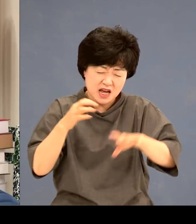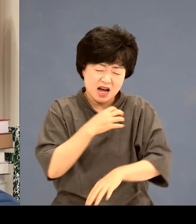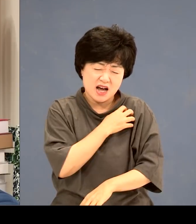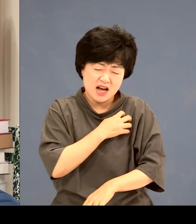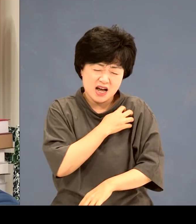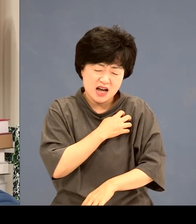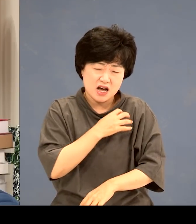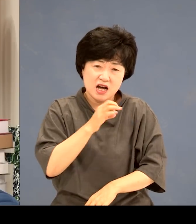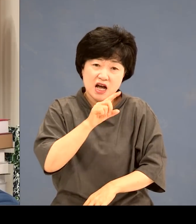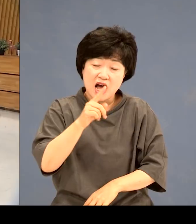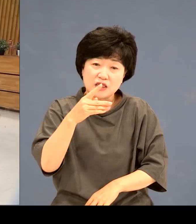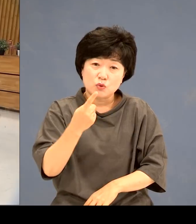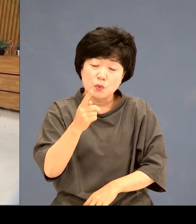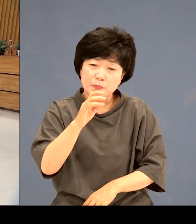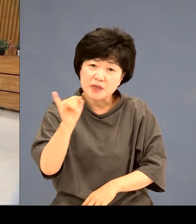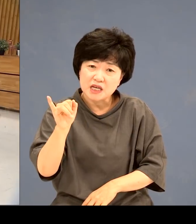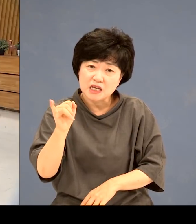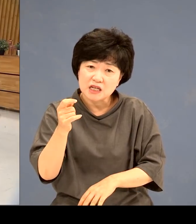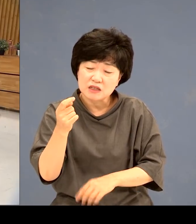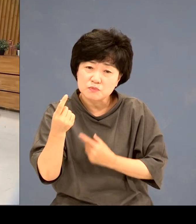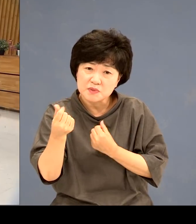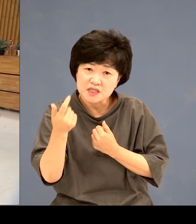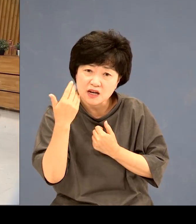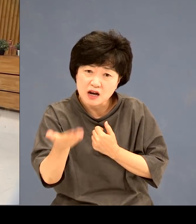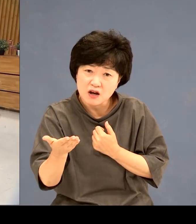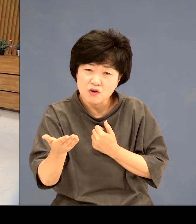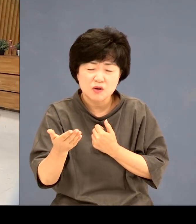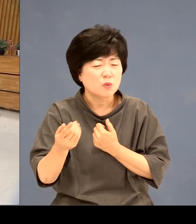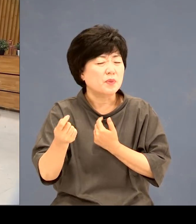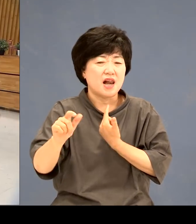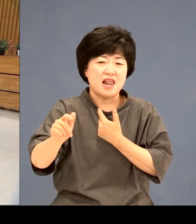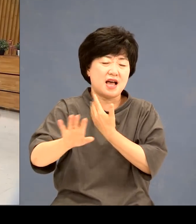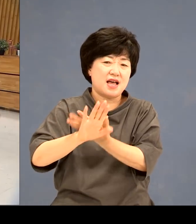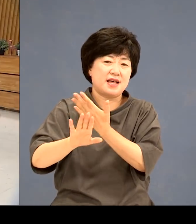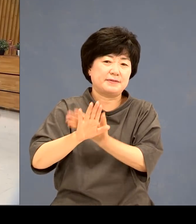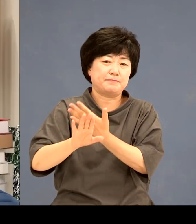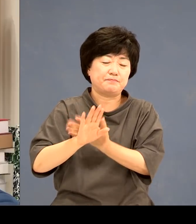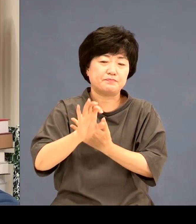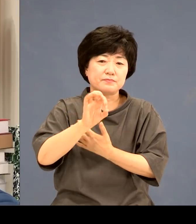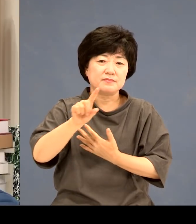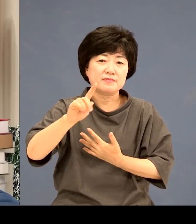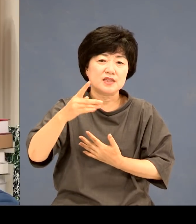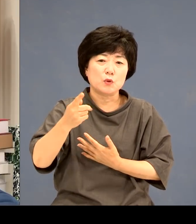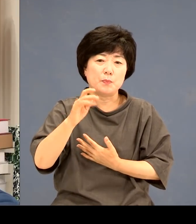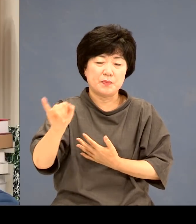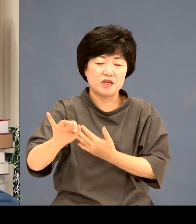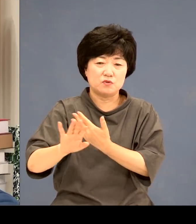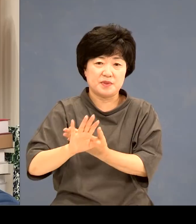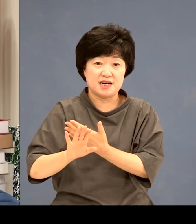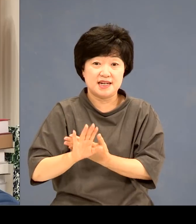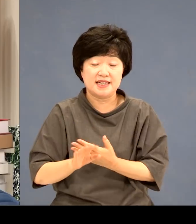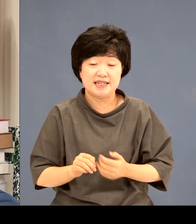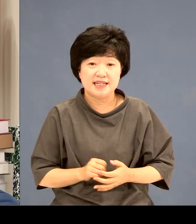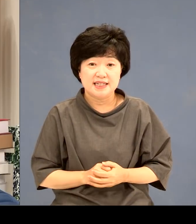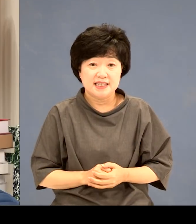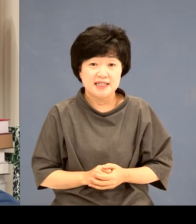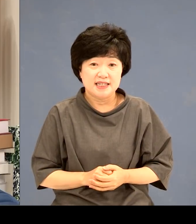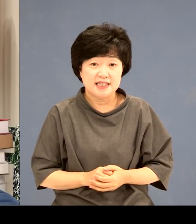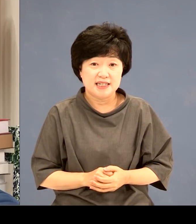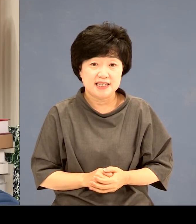매일 밤마다 이제 긁어야 되고. 아토피랑 좀 비슷한 것 같은데요? 아토피랑은 좀 다르고요. 그래서